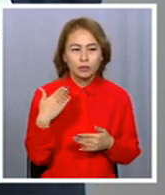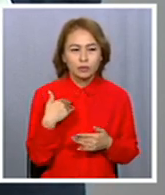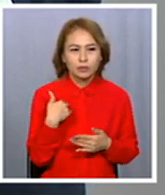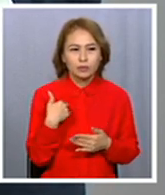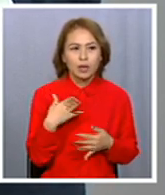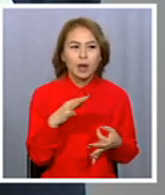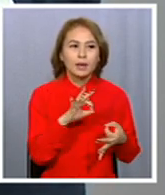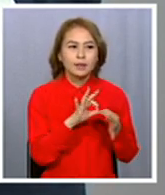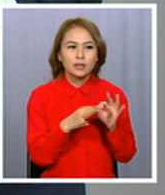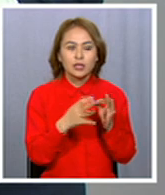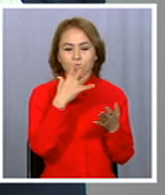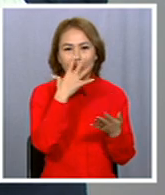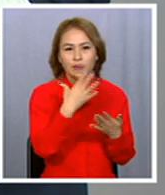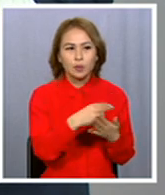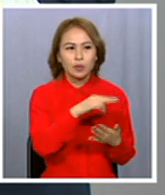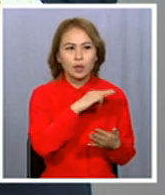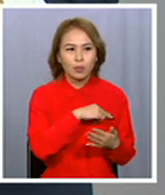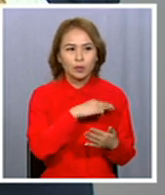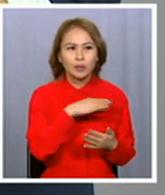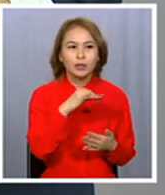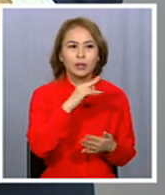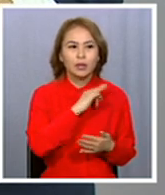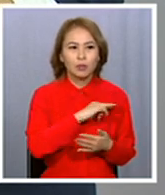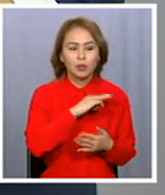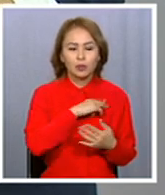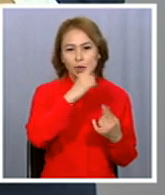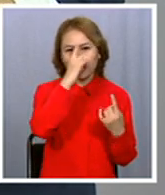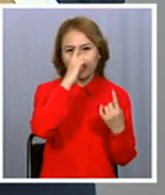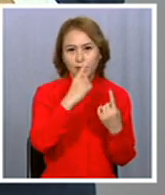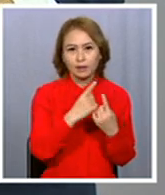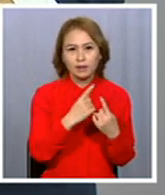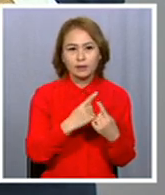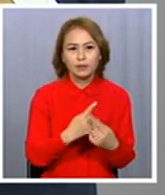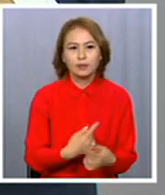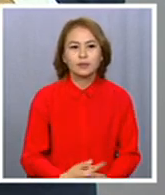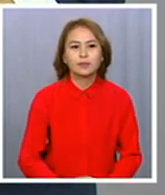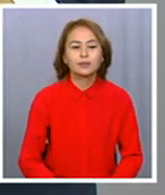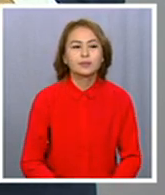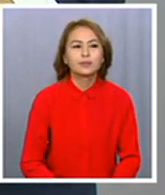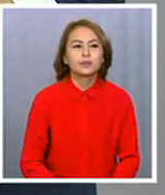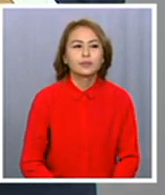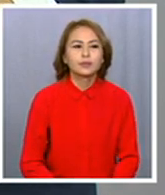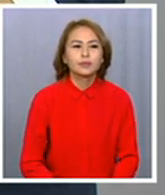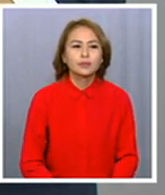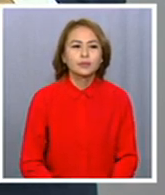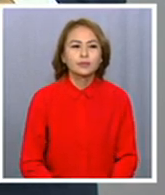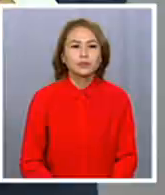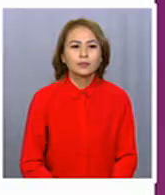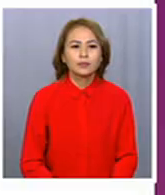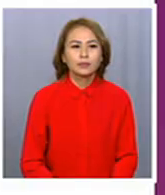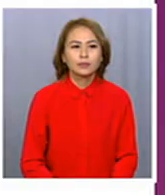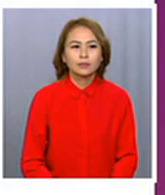фрукты. Оцените свою работу и работу одноклассника. Будьте внимательны.